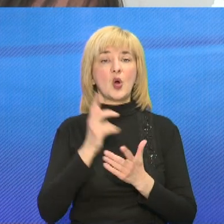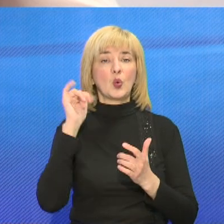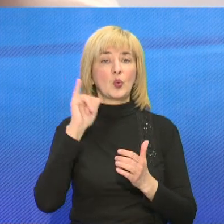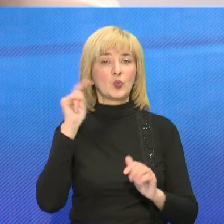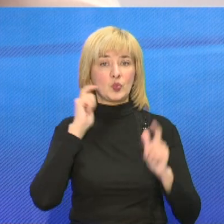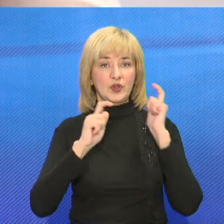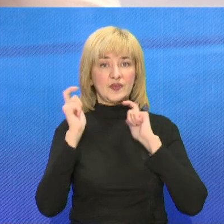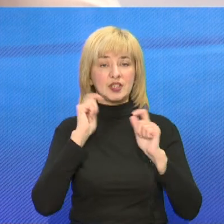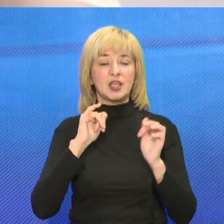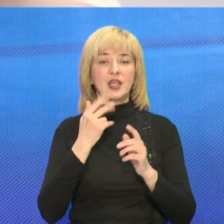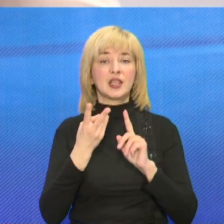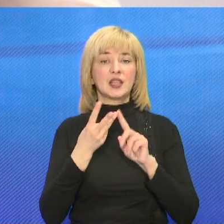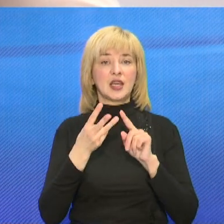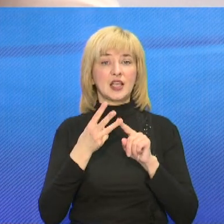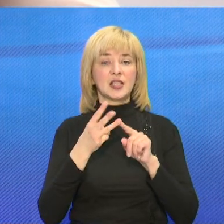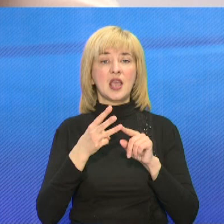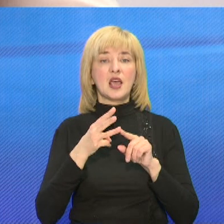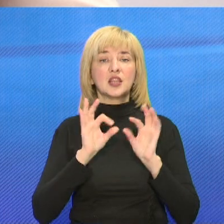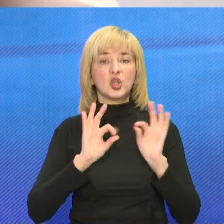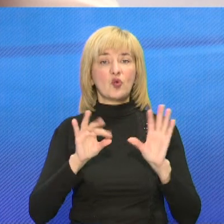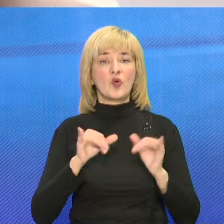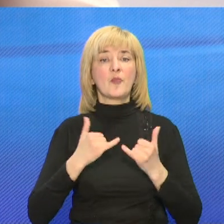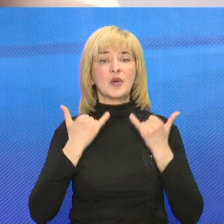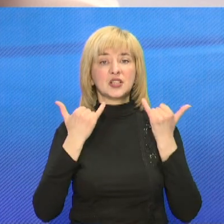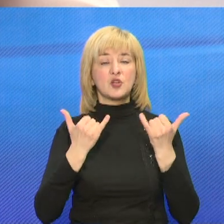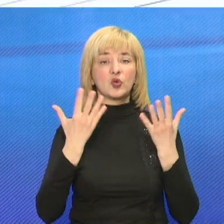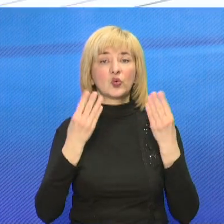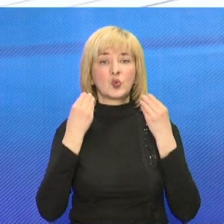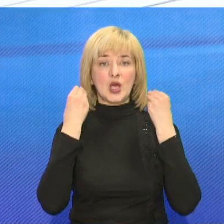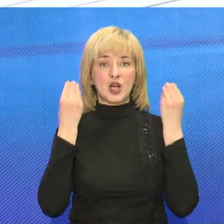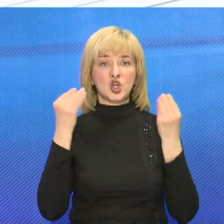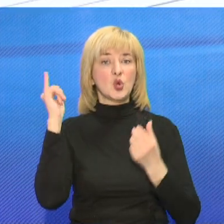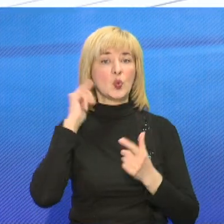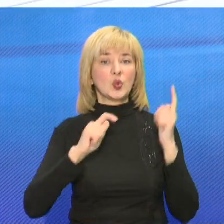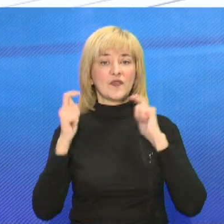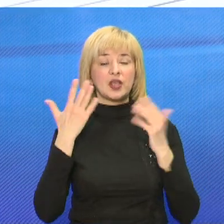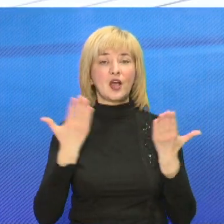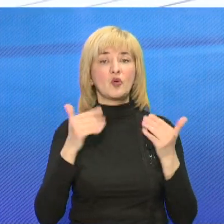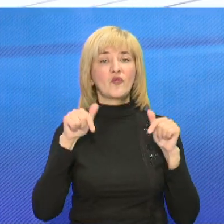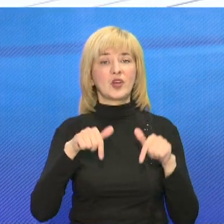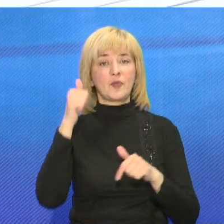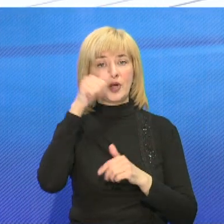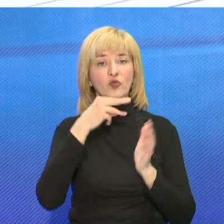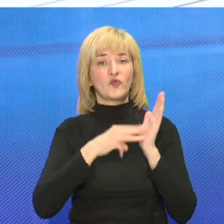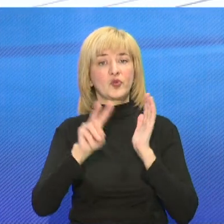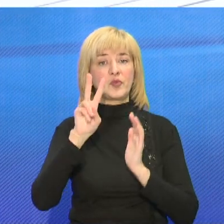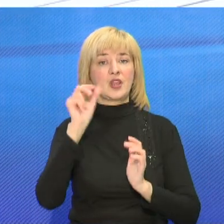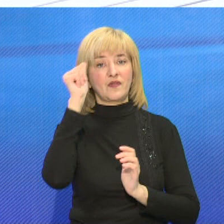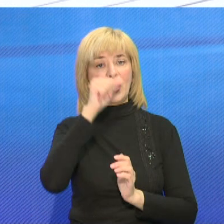традыцыйна купалаўская дыктоўка прысвечана Дню нараджэння універсітэта, якому сёлета спаўняецца 82 гады.